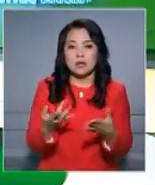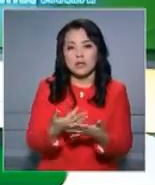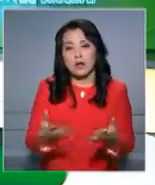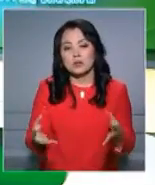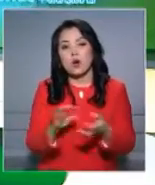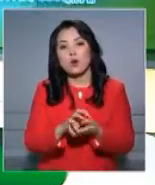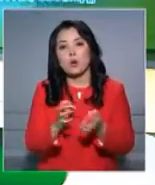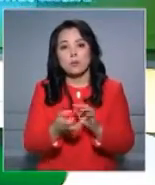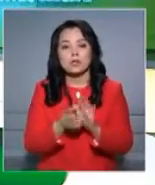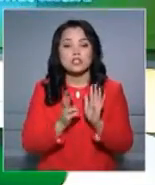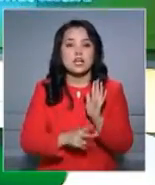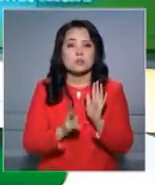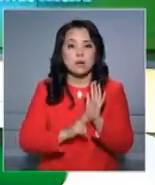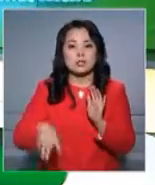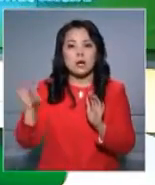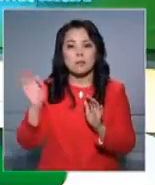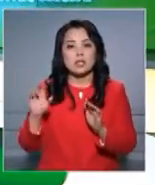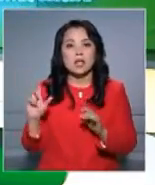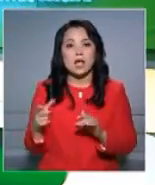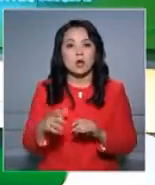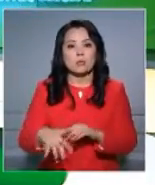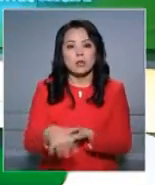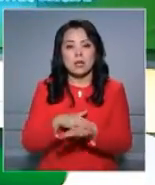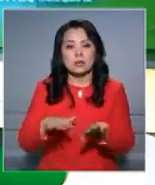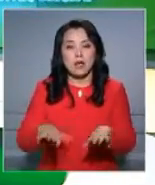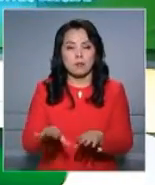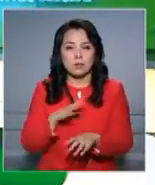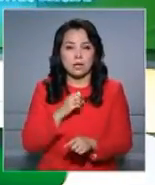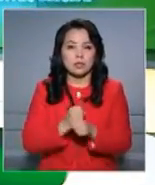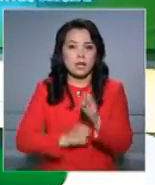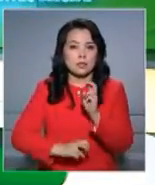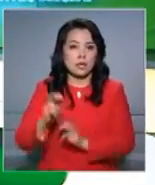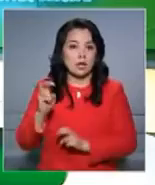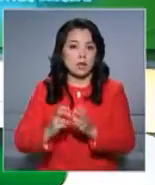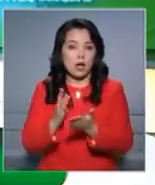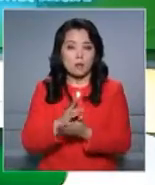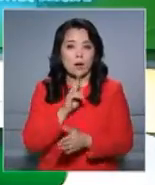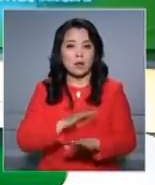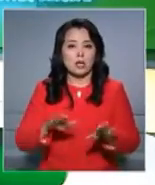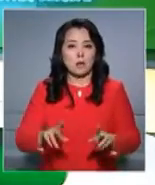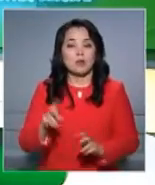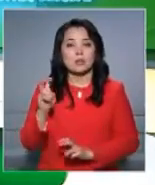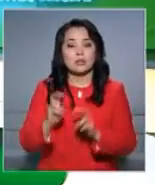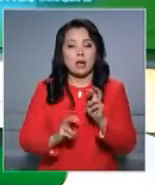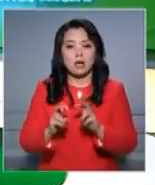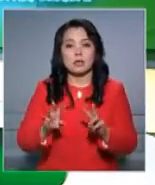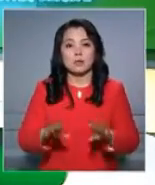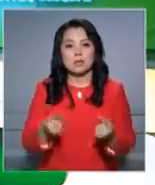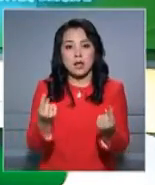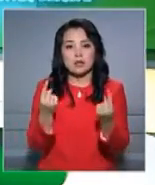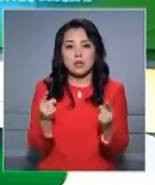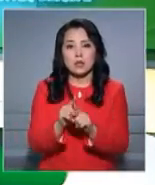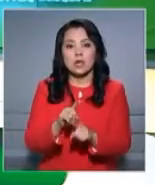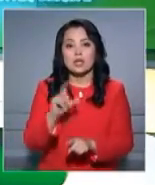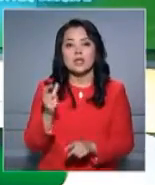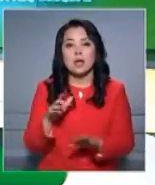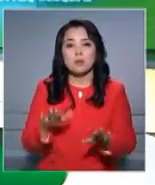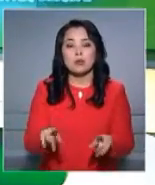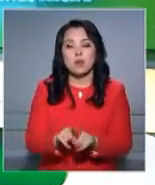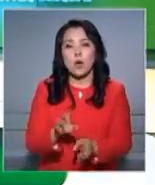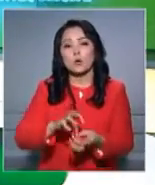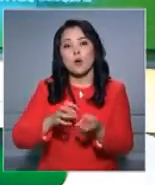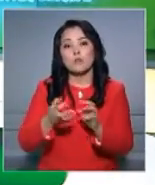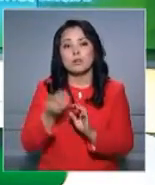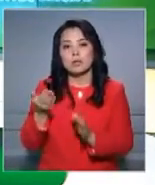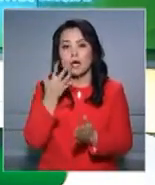көмірдің 70% Екібастұздан шығады. Аймақтағы ірі кәсіпорындар, энергетикалық кешендер көмірінің